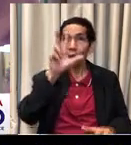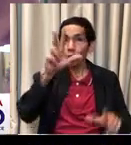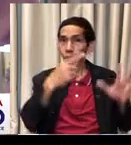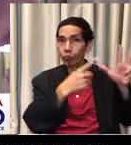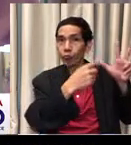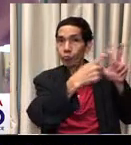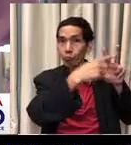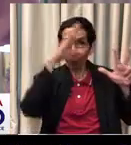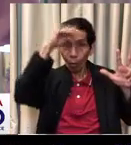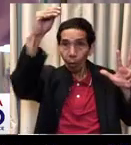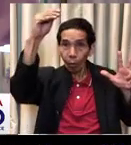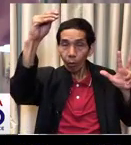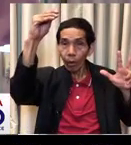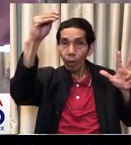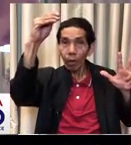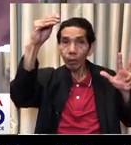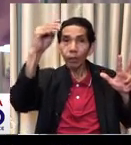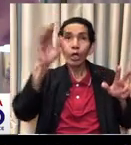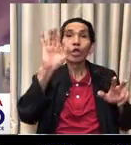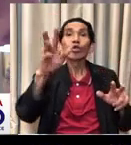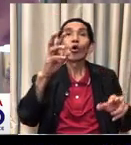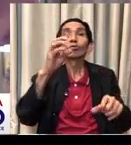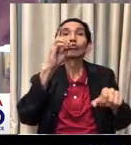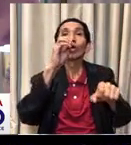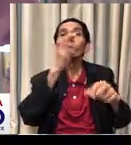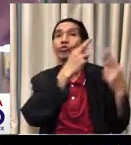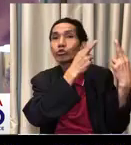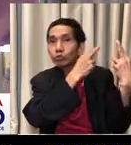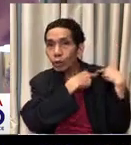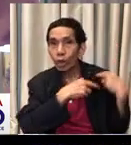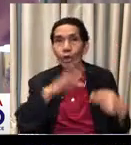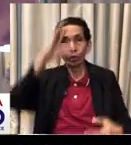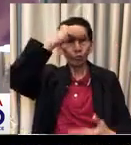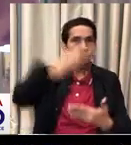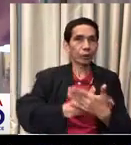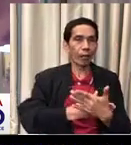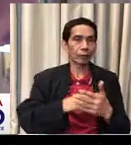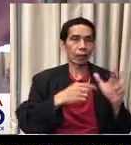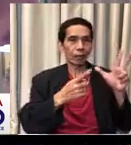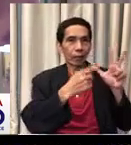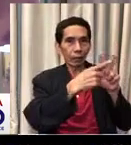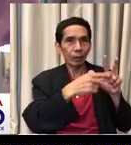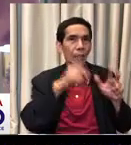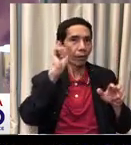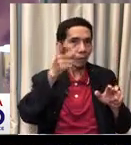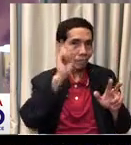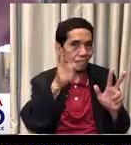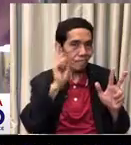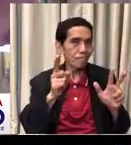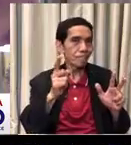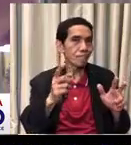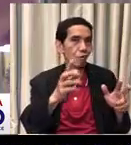na yun, papapanagutin ko kayo at yung anak ninyo, papapanagutin ko.